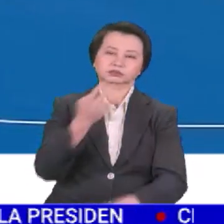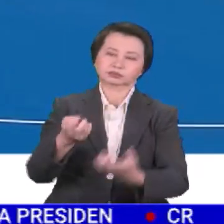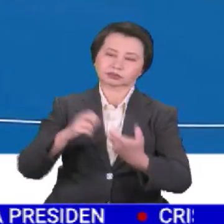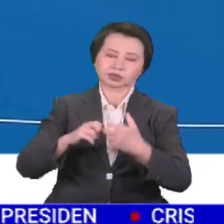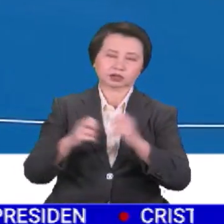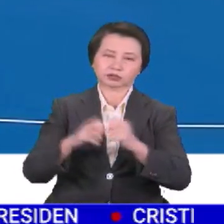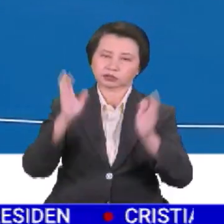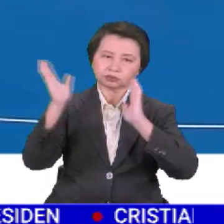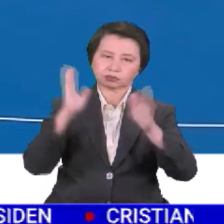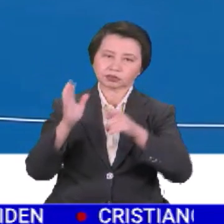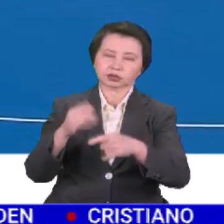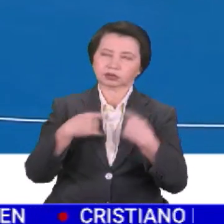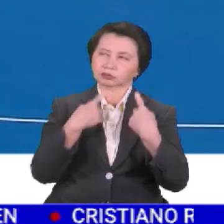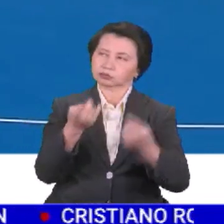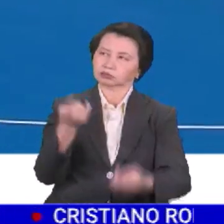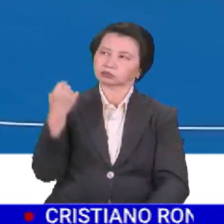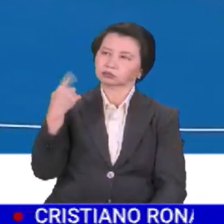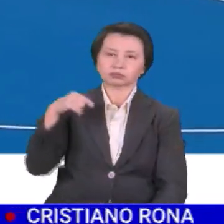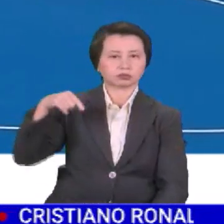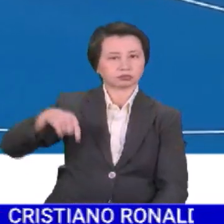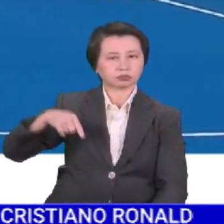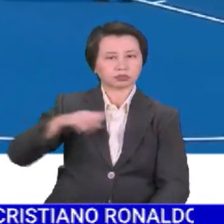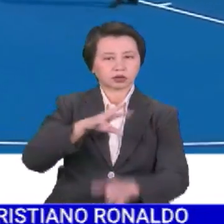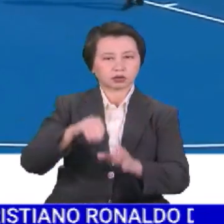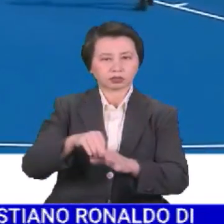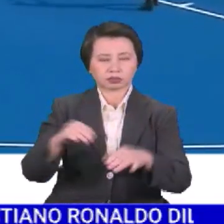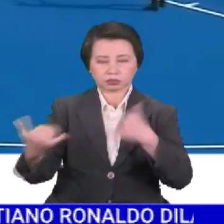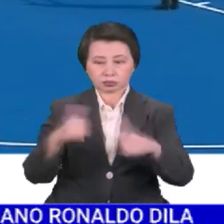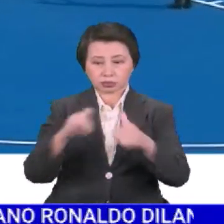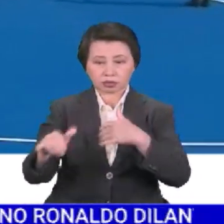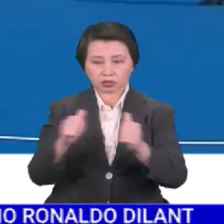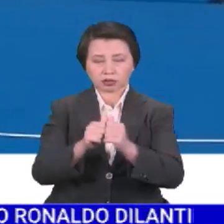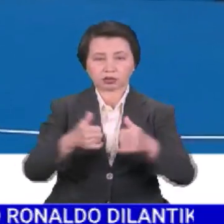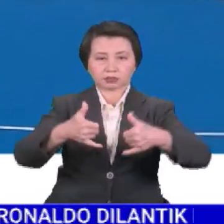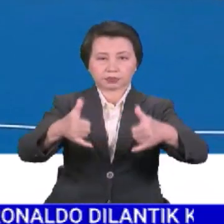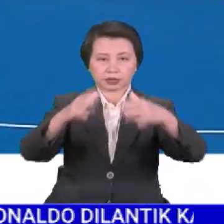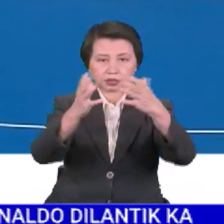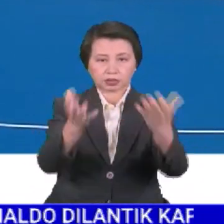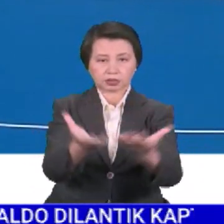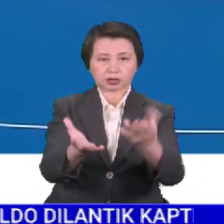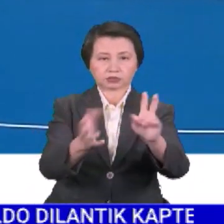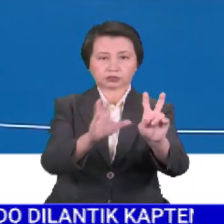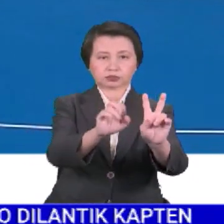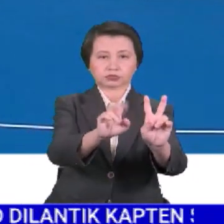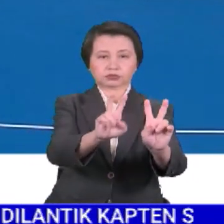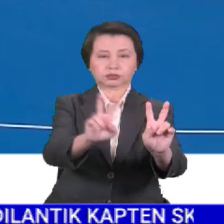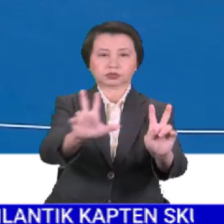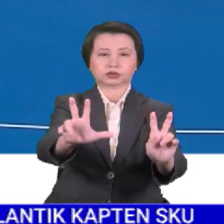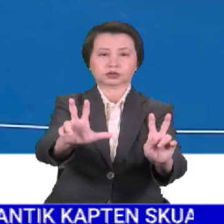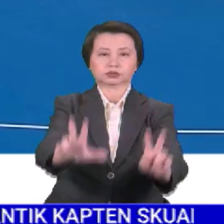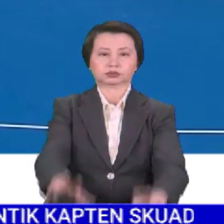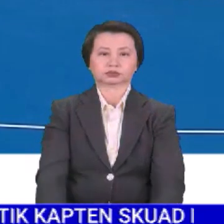skuad kebangsaan sejak kebelakangan ini, termasuk ketika aksi pada Piala Dunia 2023.